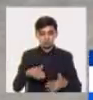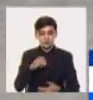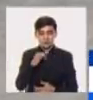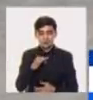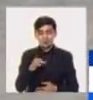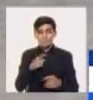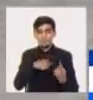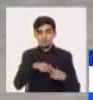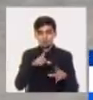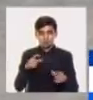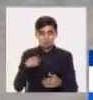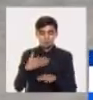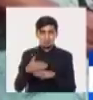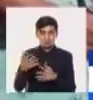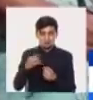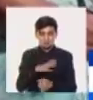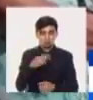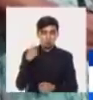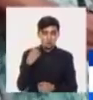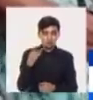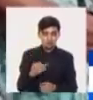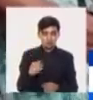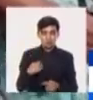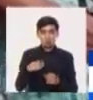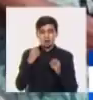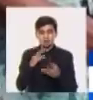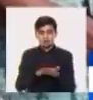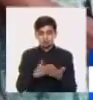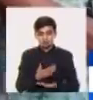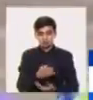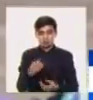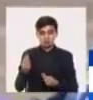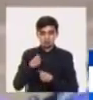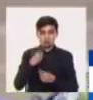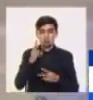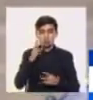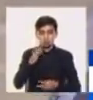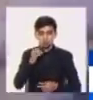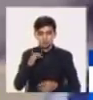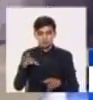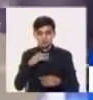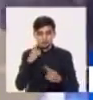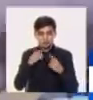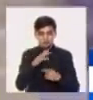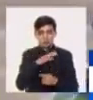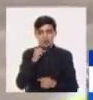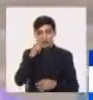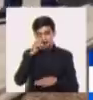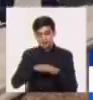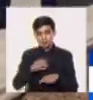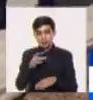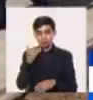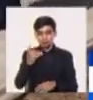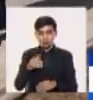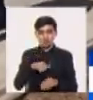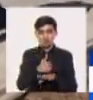Саудагерлер кәсіп жасау үшін алған қарыздарымызда қос бүйірден қысып қиындық тудырып жатыр деп қынжылады. Ал аудан әкімі таң атқаннан әкімдік алдына